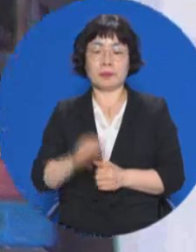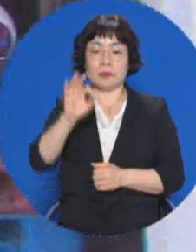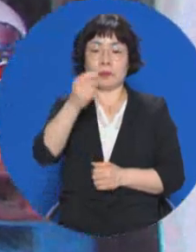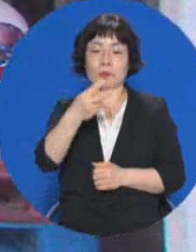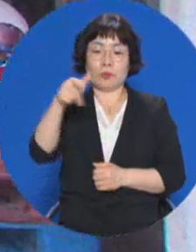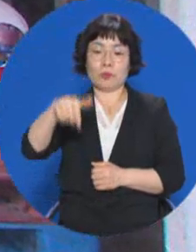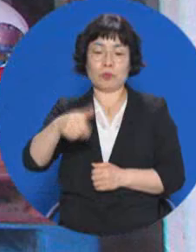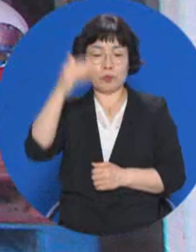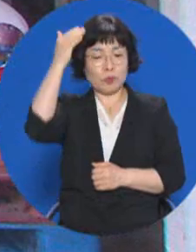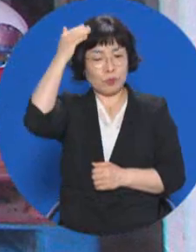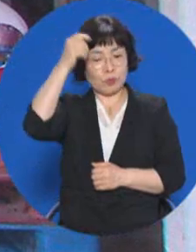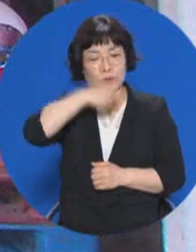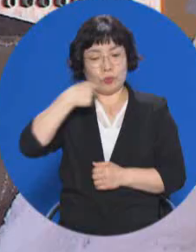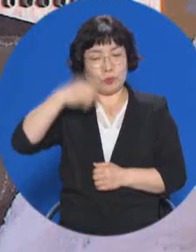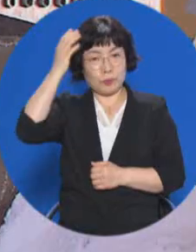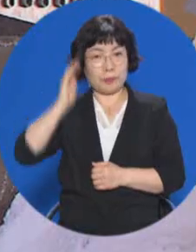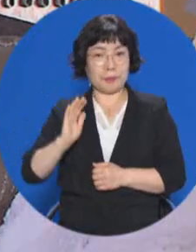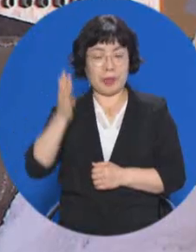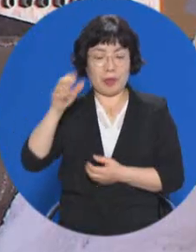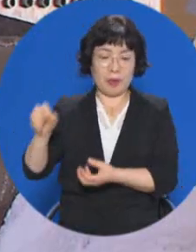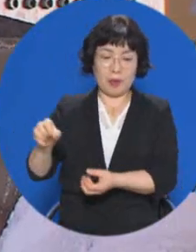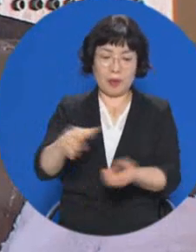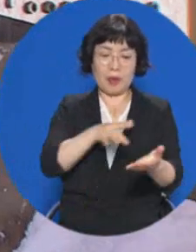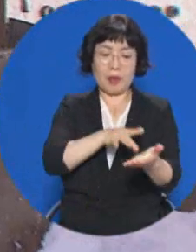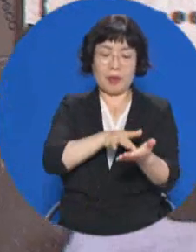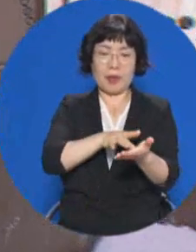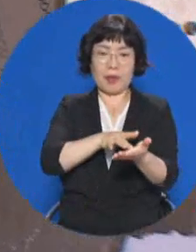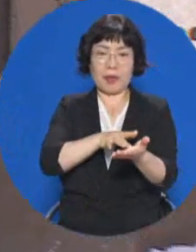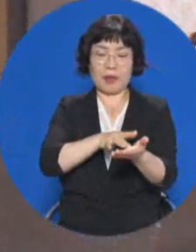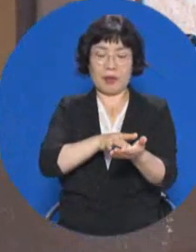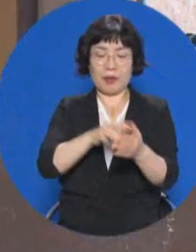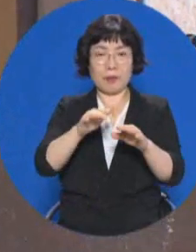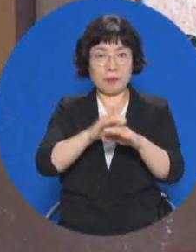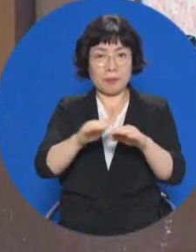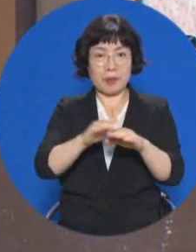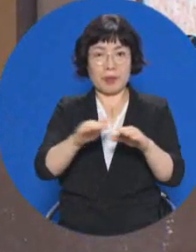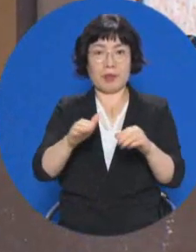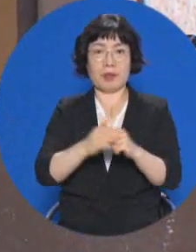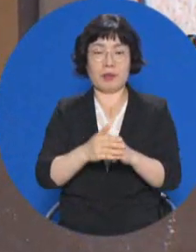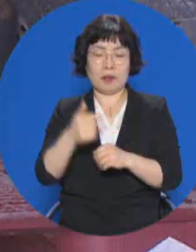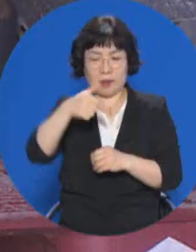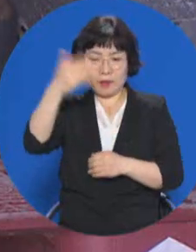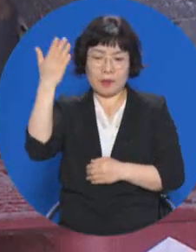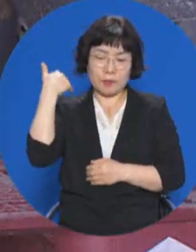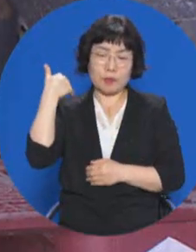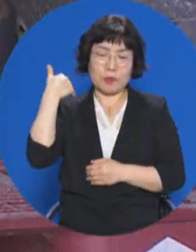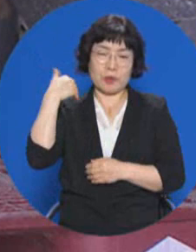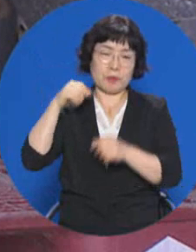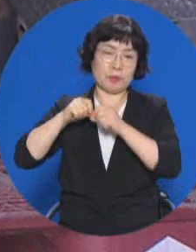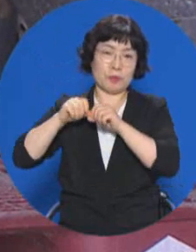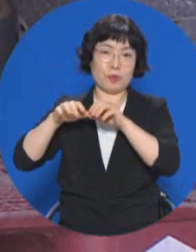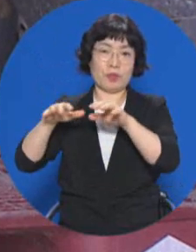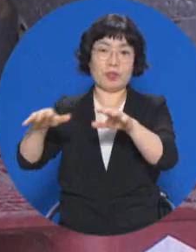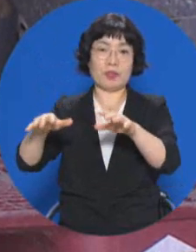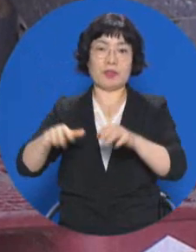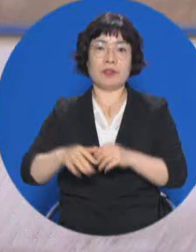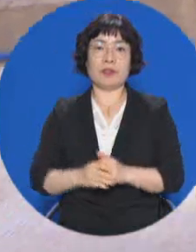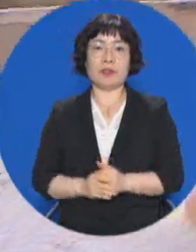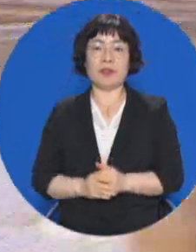오뚜기의 중국산 미역을 납품한 업체가 화학약품으로 미역을 처리했다. 오래전부터 업계에서는 나돌던